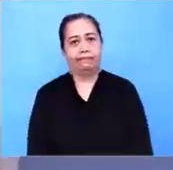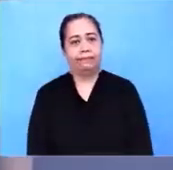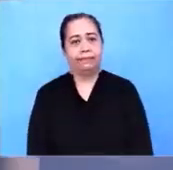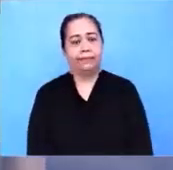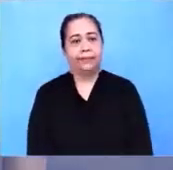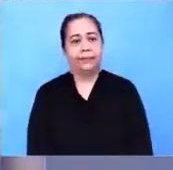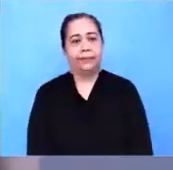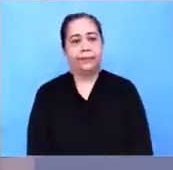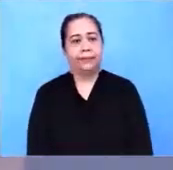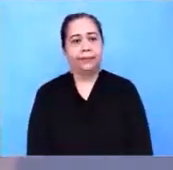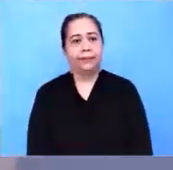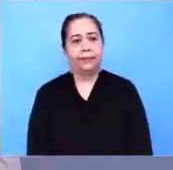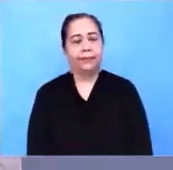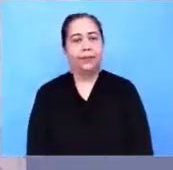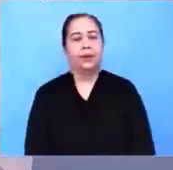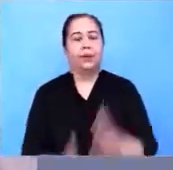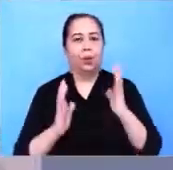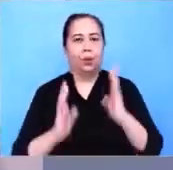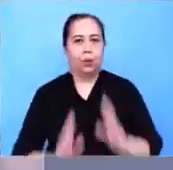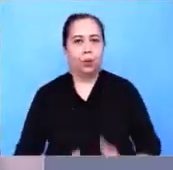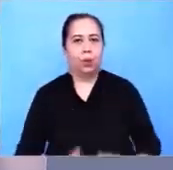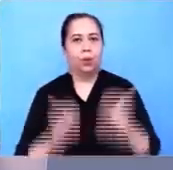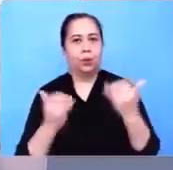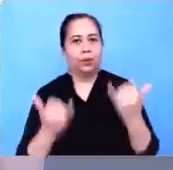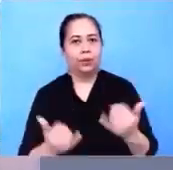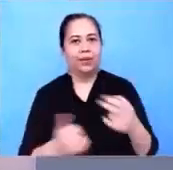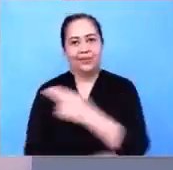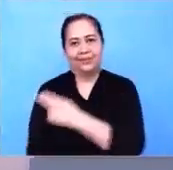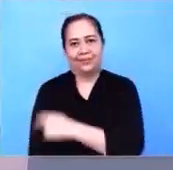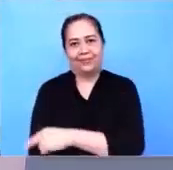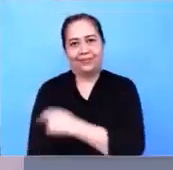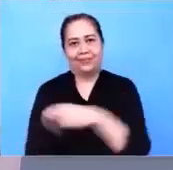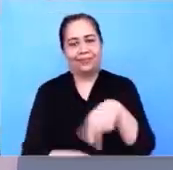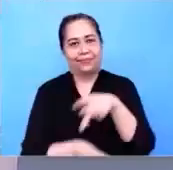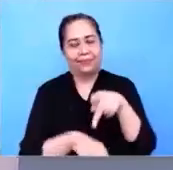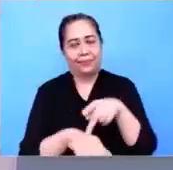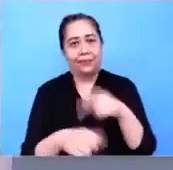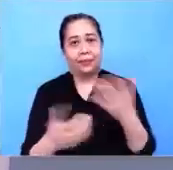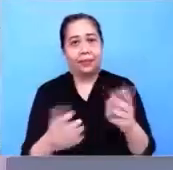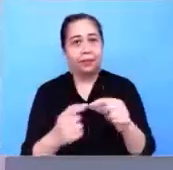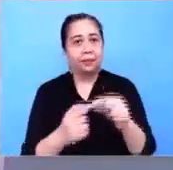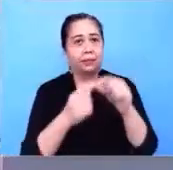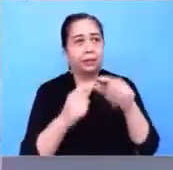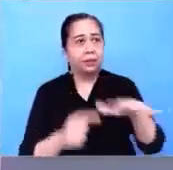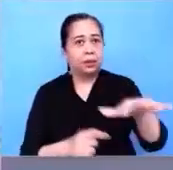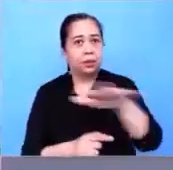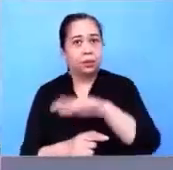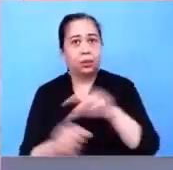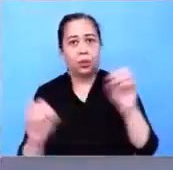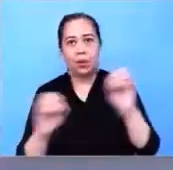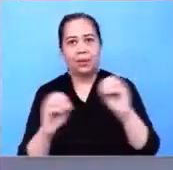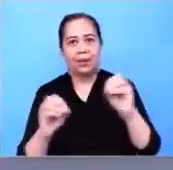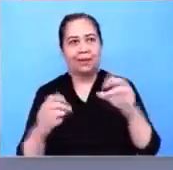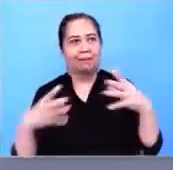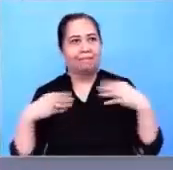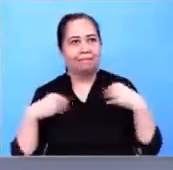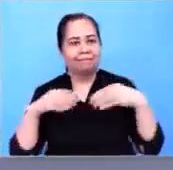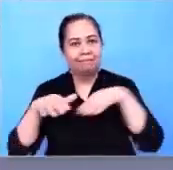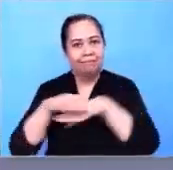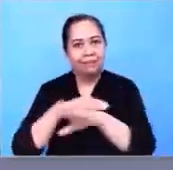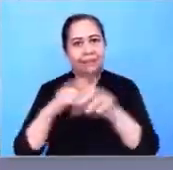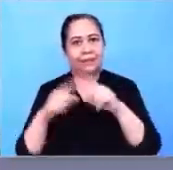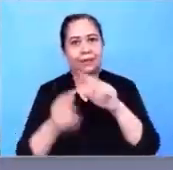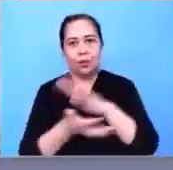Nakakahinga na po ng maluwag ang mga ospital sa bansa, lalo na yung mga wala nang na-admit na pasyenteng may